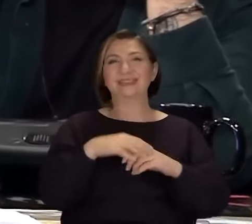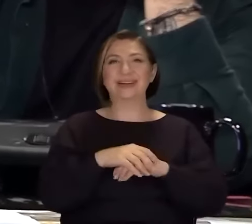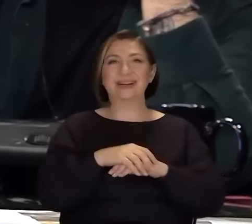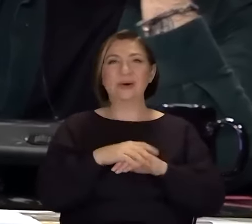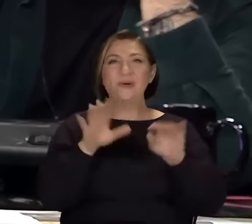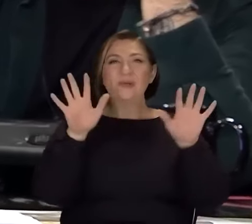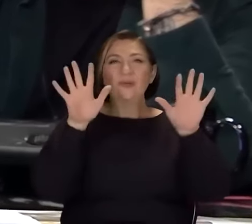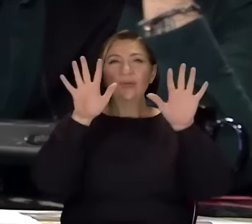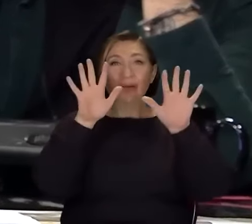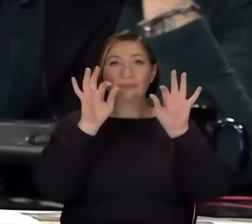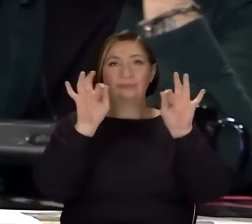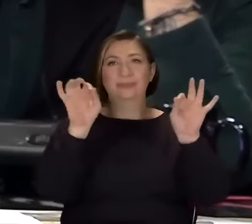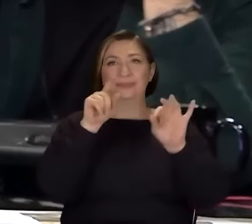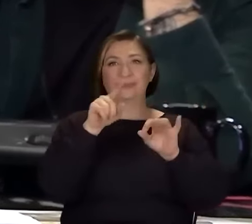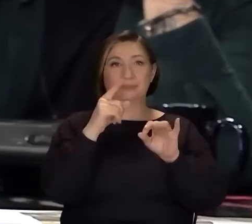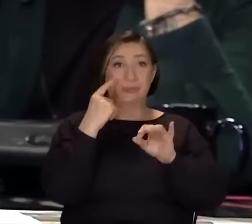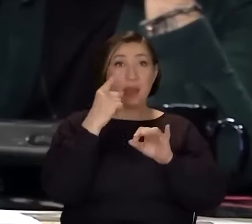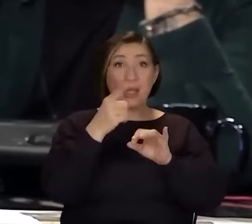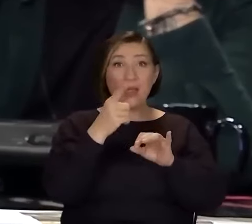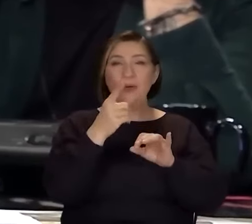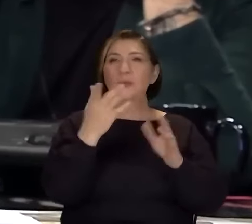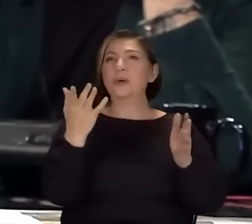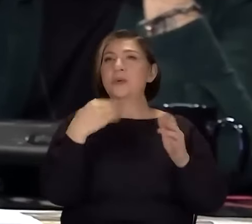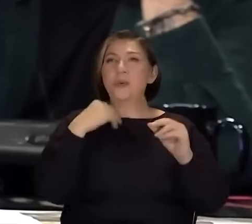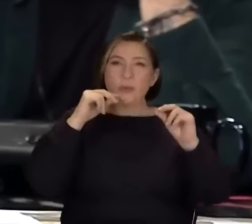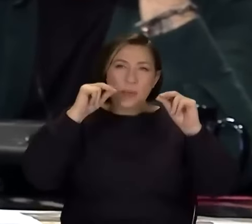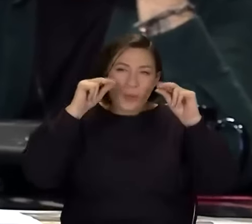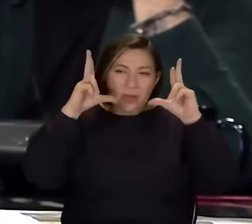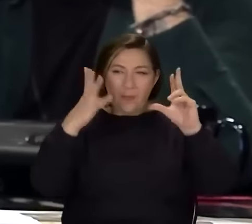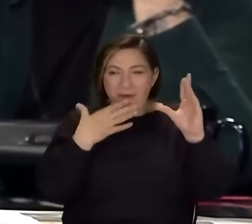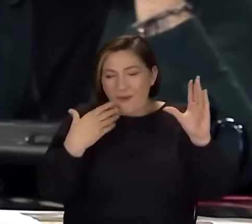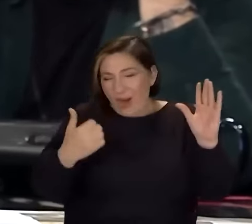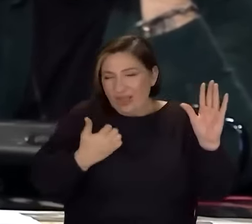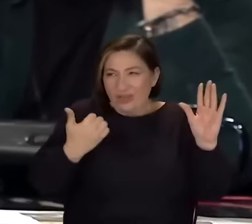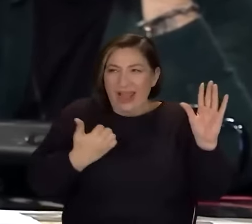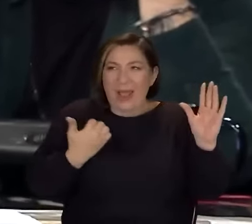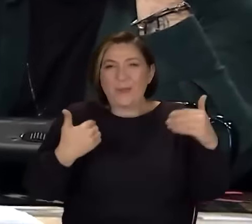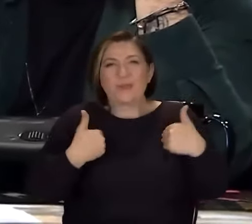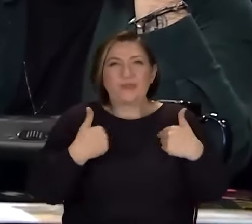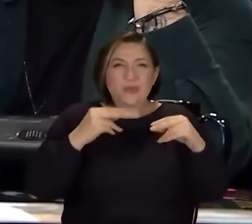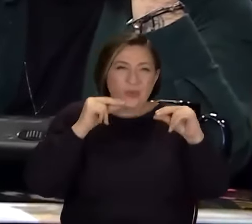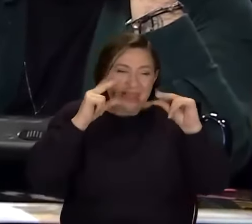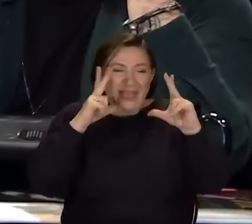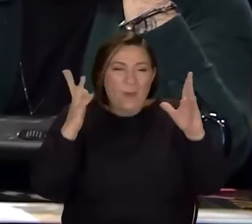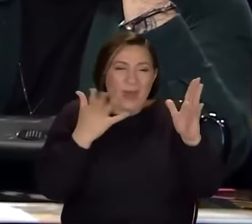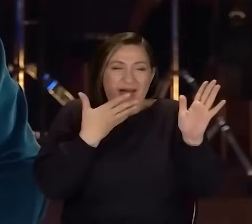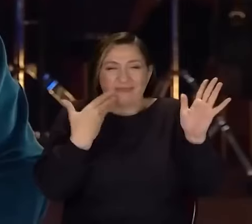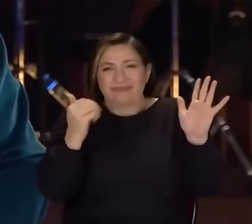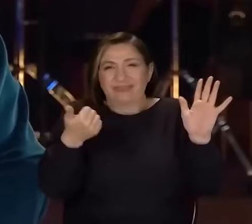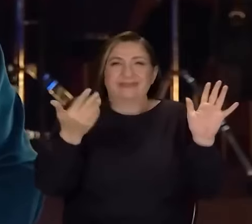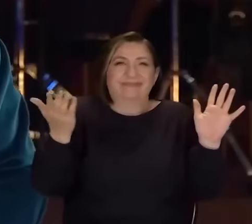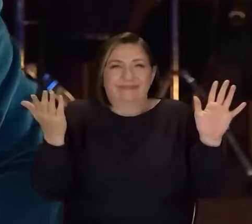zamanlar. Flu oldu, flu. Şunu bin. Baksana. Ulan uyanıyorum ama ne biçim yakışıklıyım ya. Uyanırken bile ne biçimim